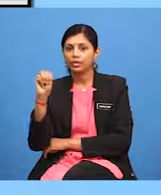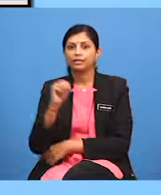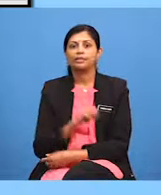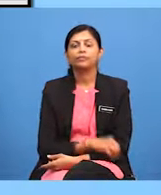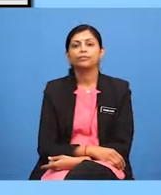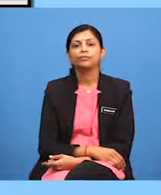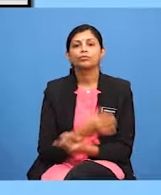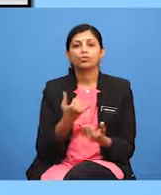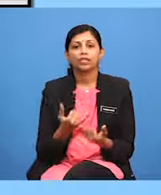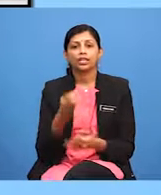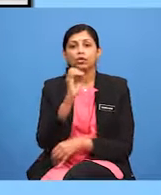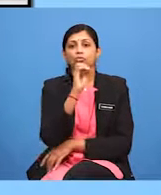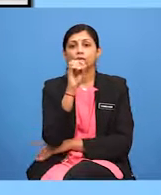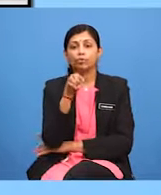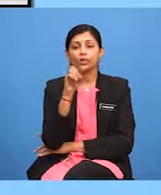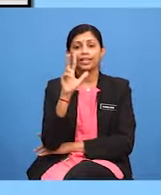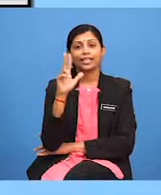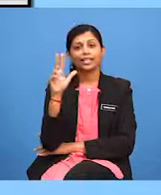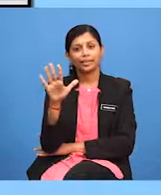0.35 Joule.